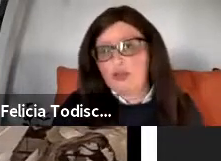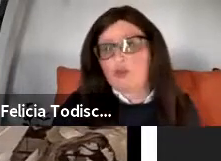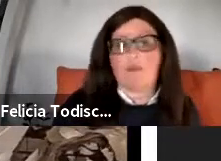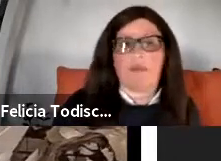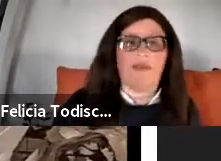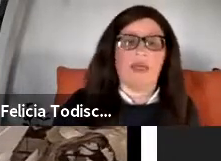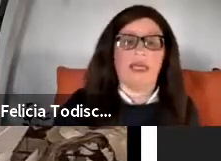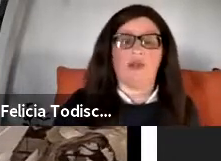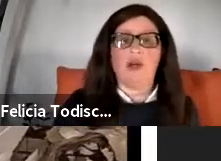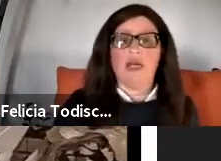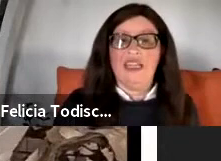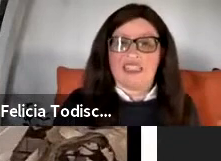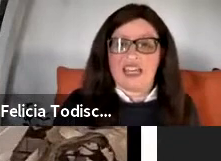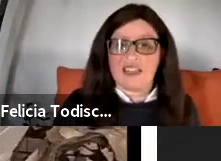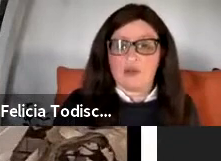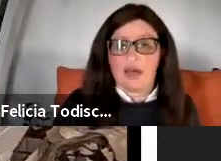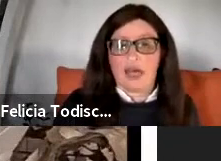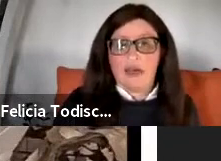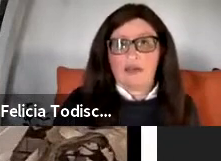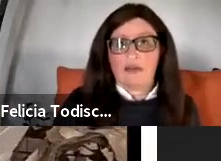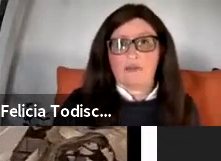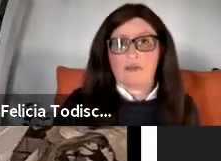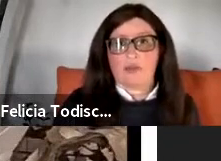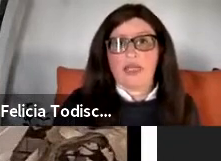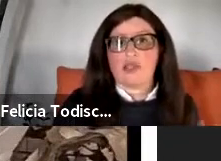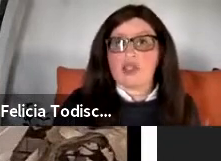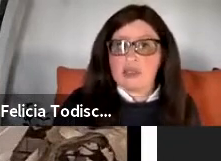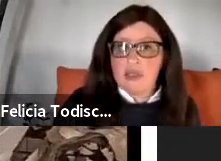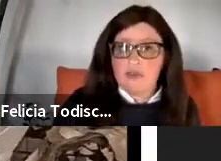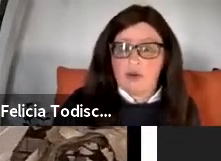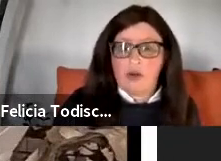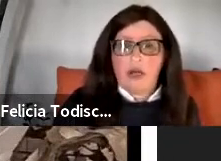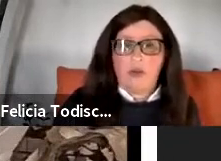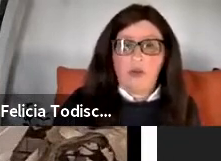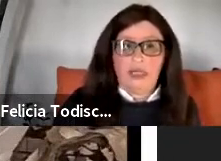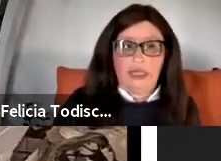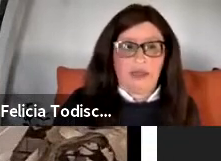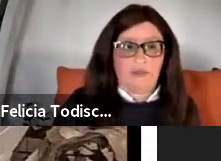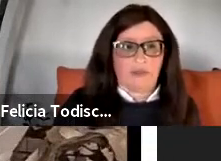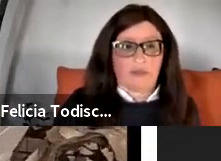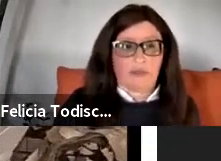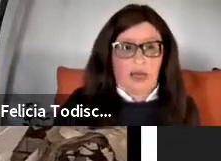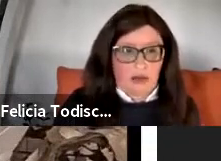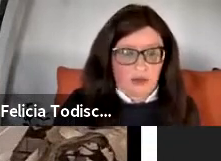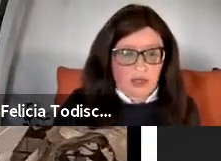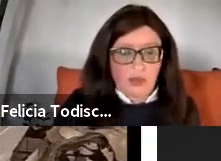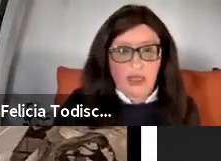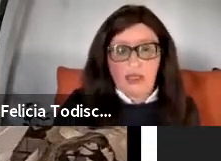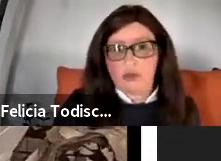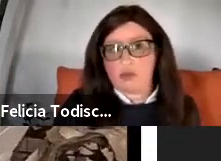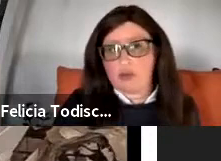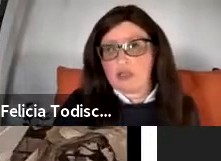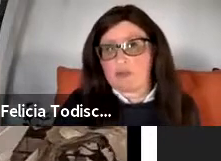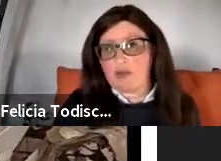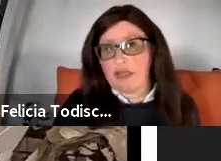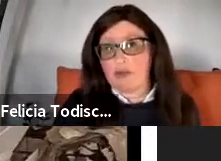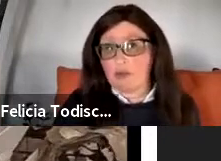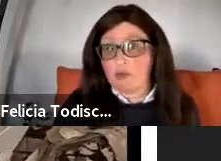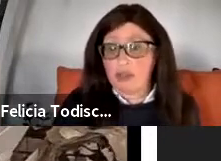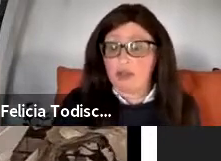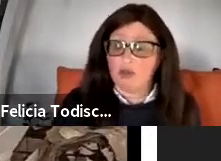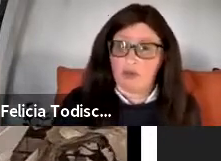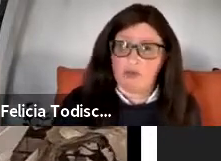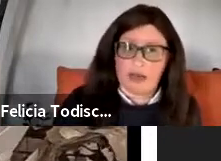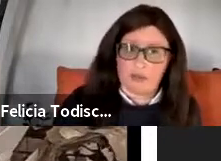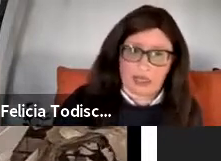dal soffitto al pavimento, il testo è eccessivo. Quindi, ancora qui, i curatori si